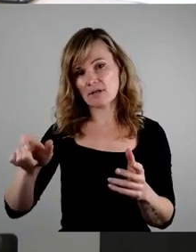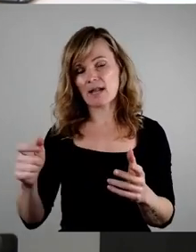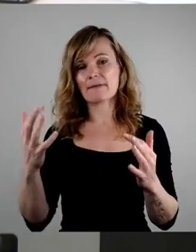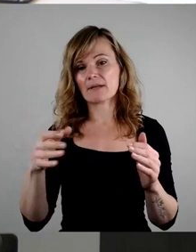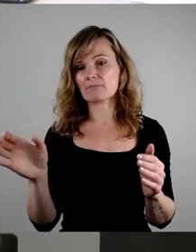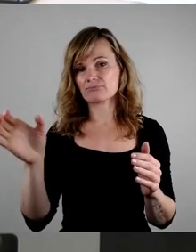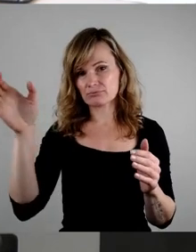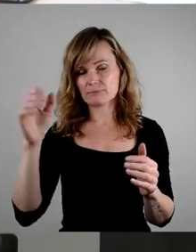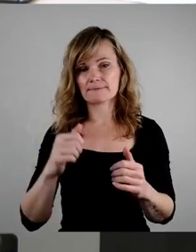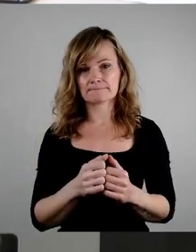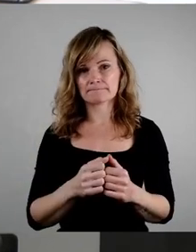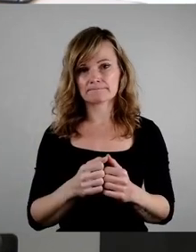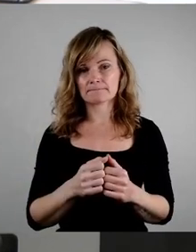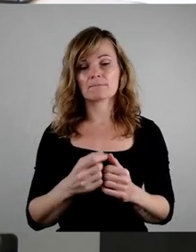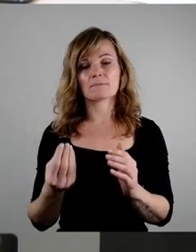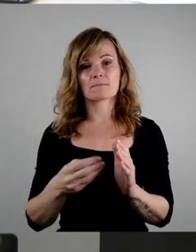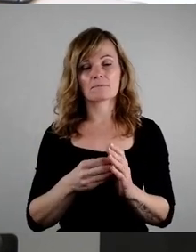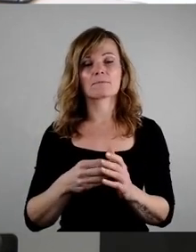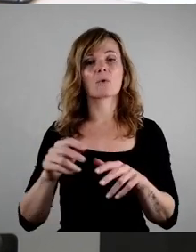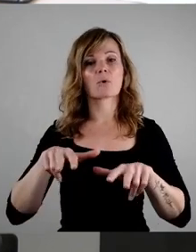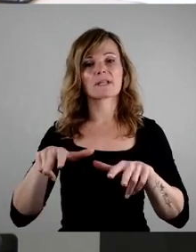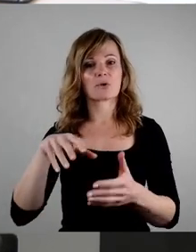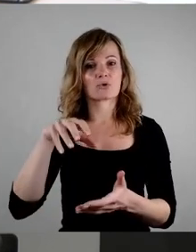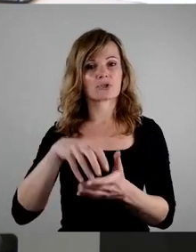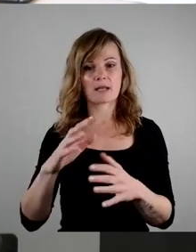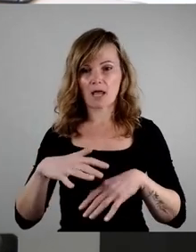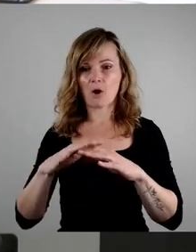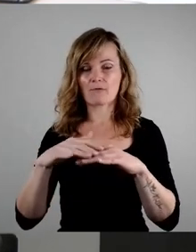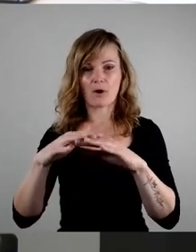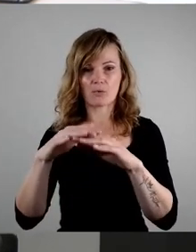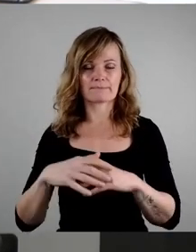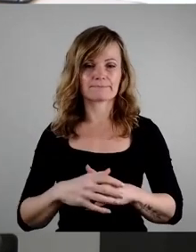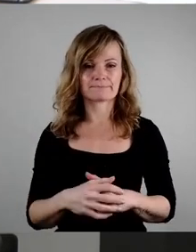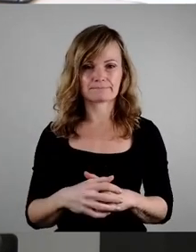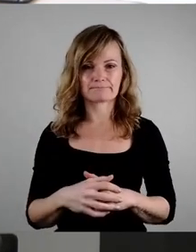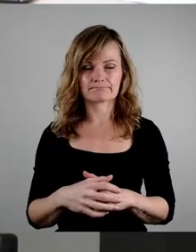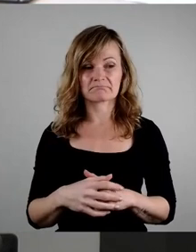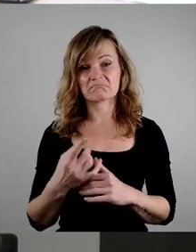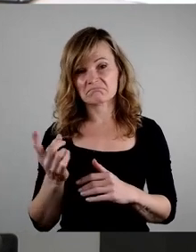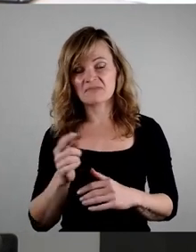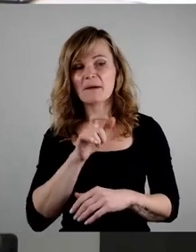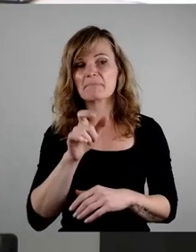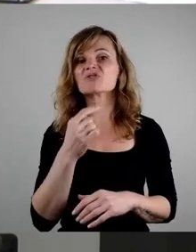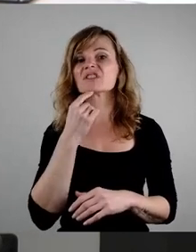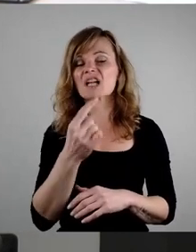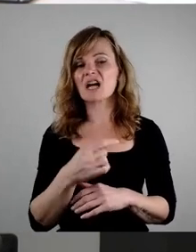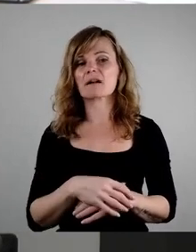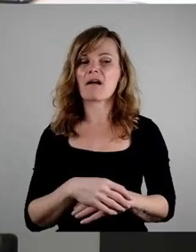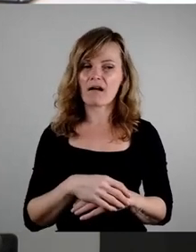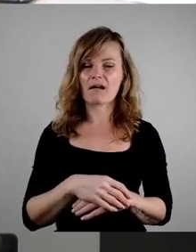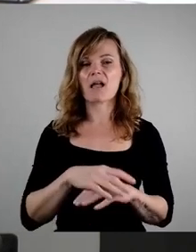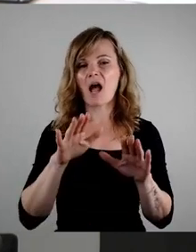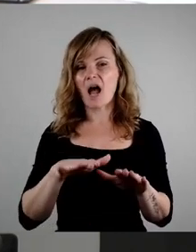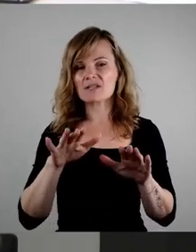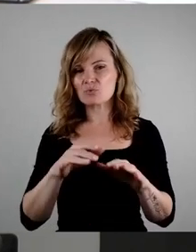zusätzliche Koordinierungsstellen geschaffen. Der Volksmund sagt hinter vorgehaltener Hand dazu einfach nur, die Asylindustrie